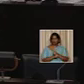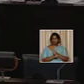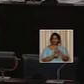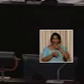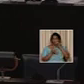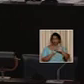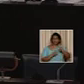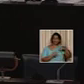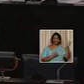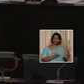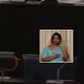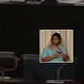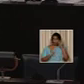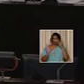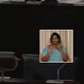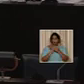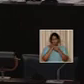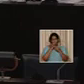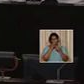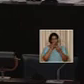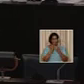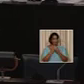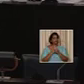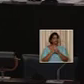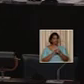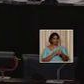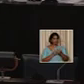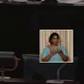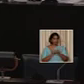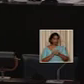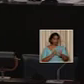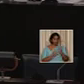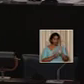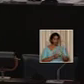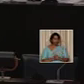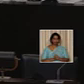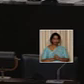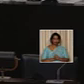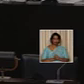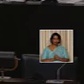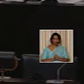බල දරුපත් කරමින් ඒ සම්බන්ධ පරීක්ෂණ සිදු කිරීමට අවශ්‍ය පියවර ගෙන ඇත